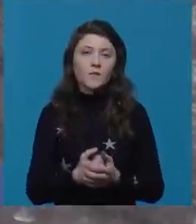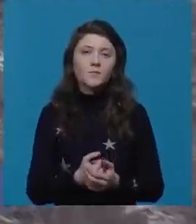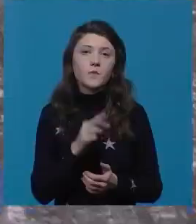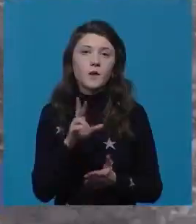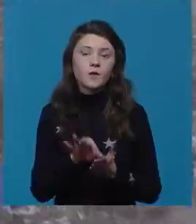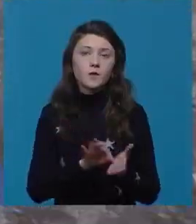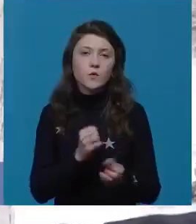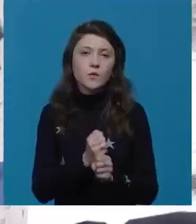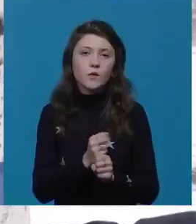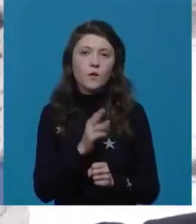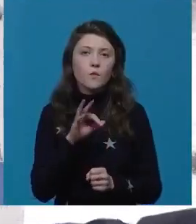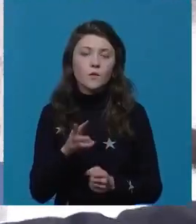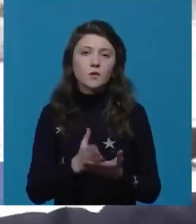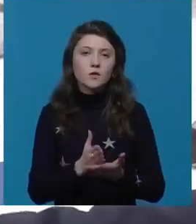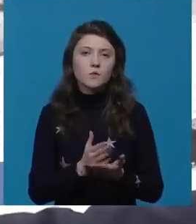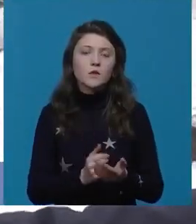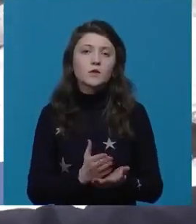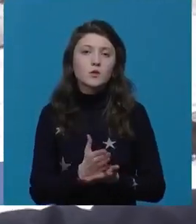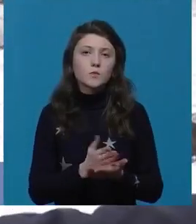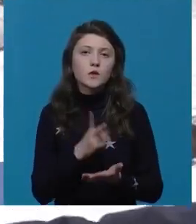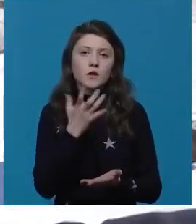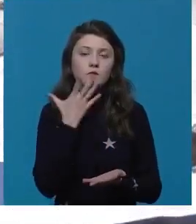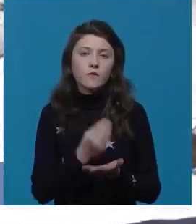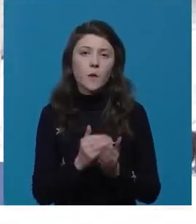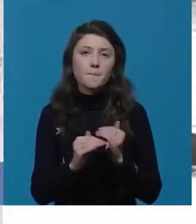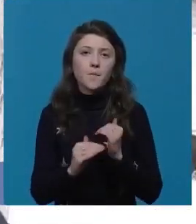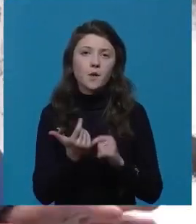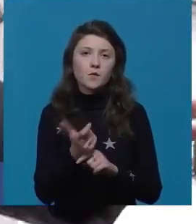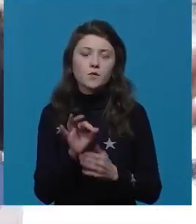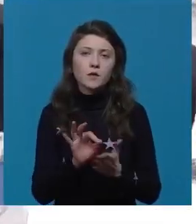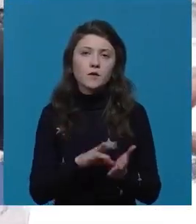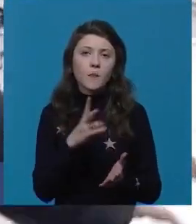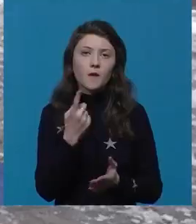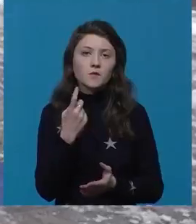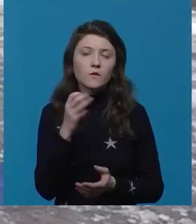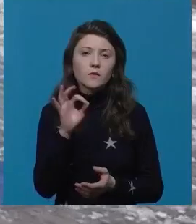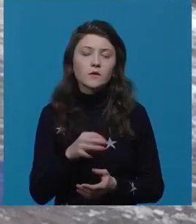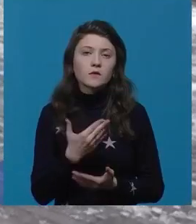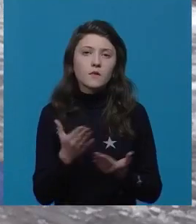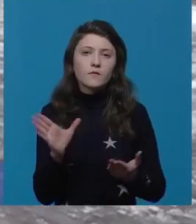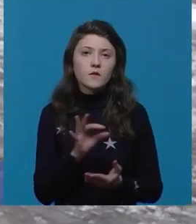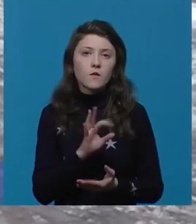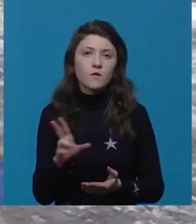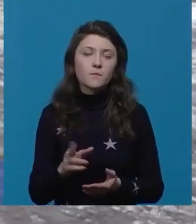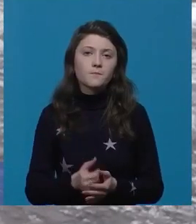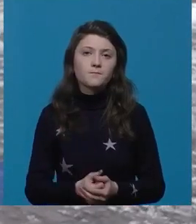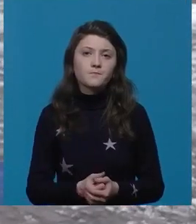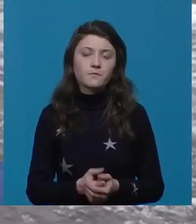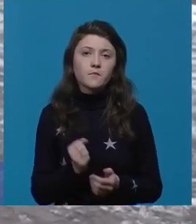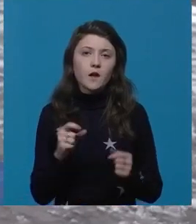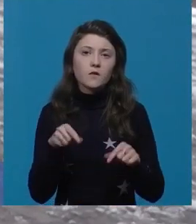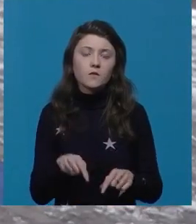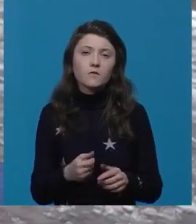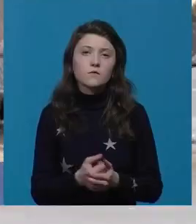роботу комунальних служб? Службу на своїй польові дуже оцінюю на 100%. Там все окей. А тут ну, ось пройшла,